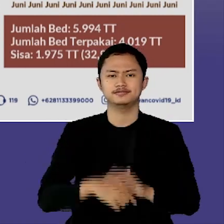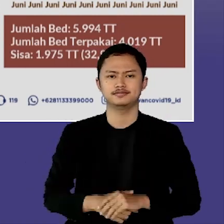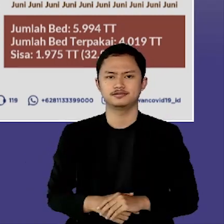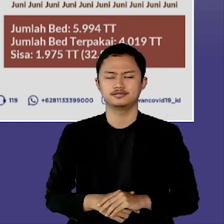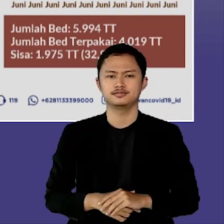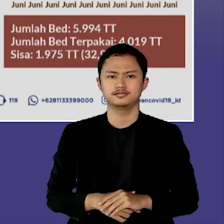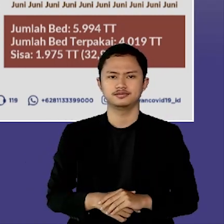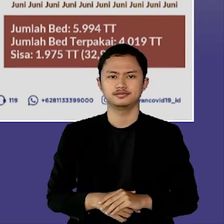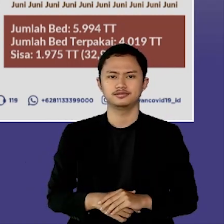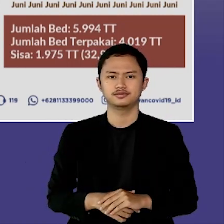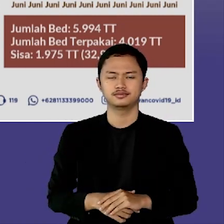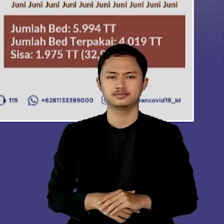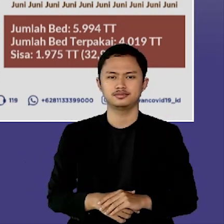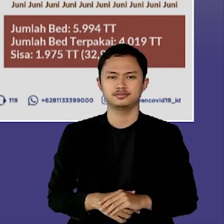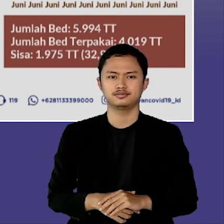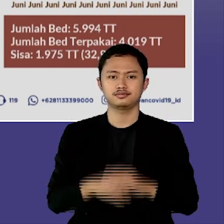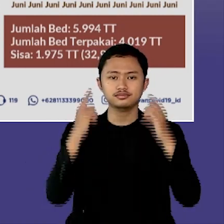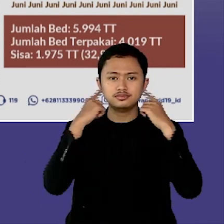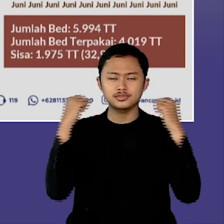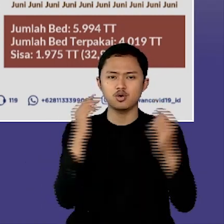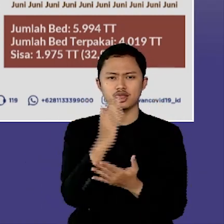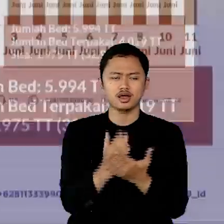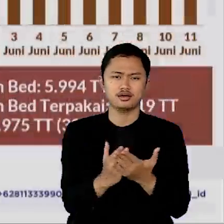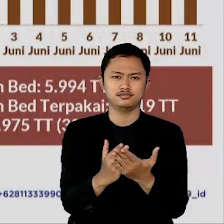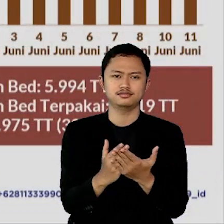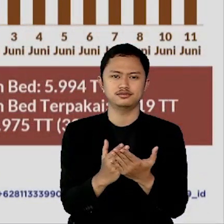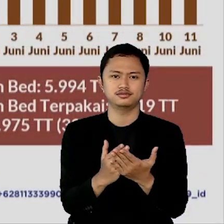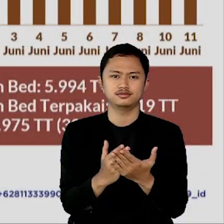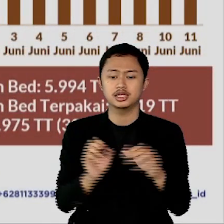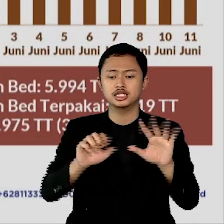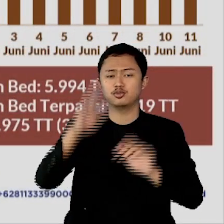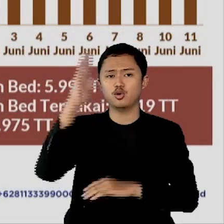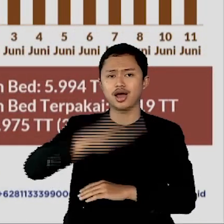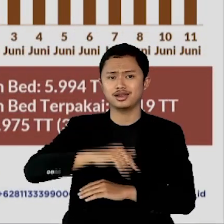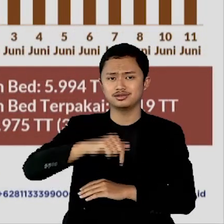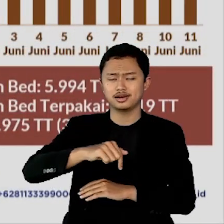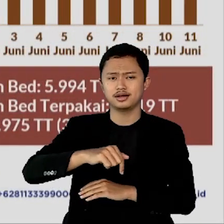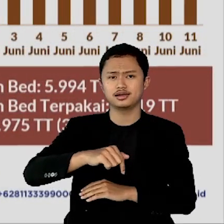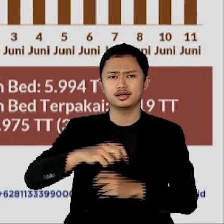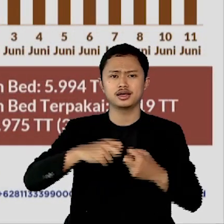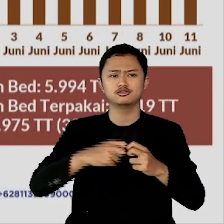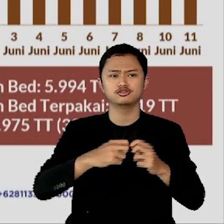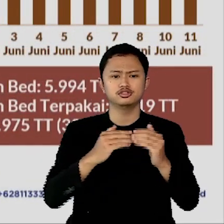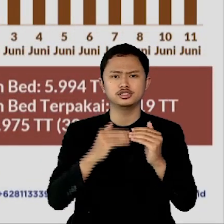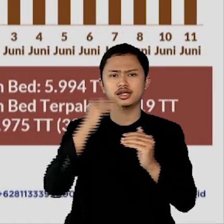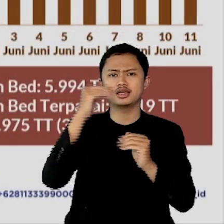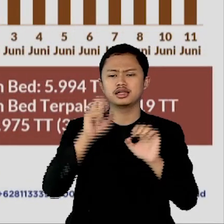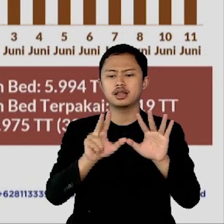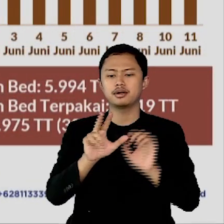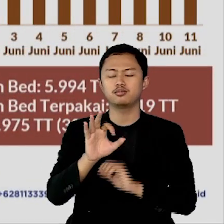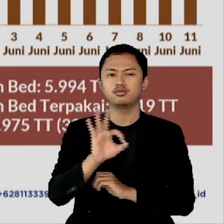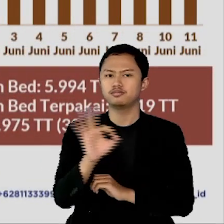dalam beberapa hari terakhir Jawa Tengah dalam 10 hari terakhir mengalami kenaikan kasus